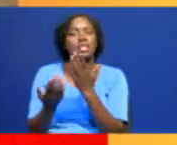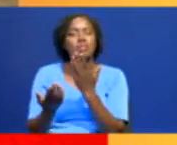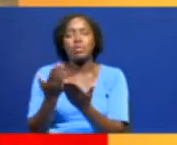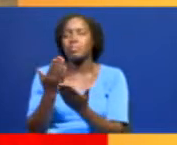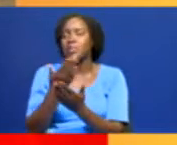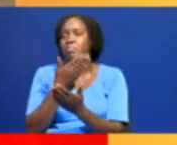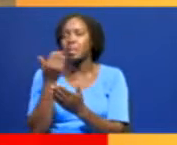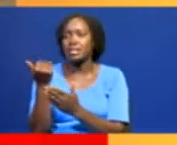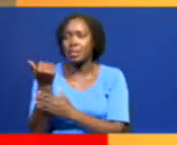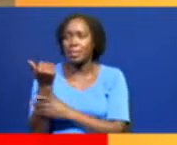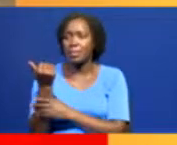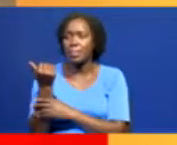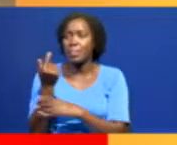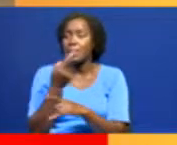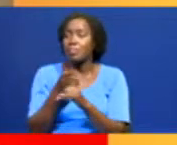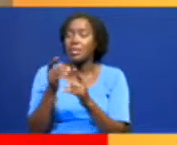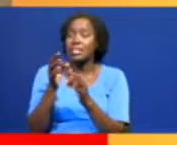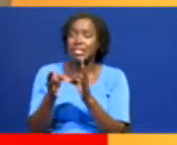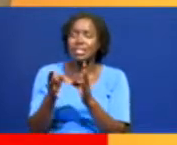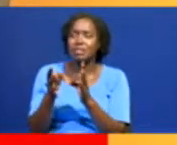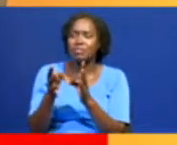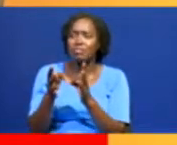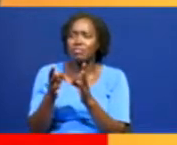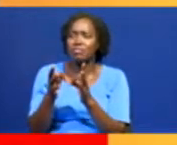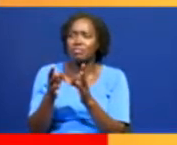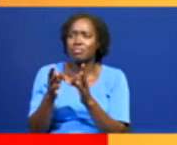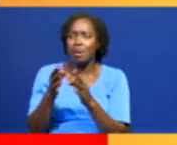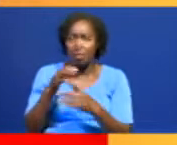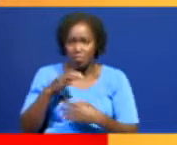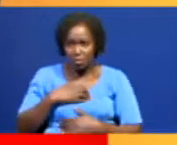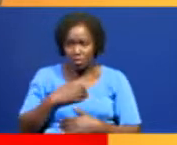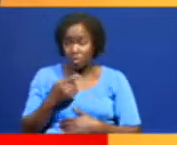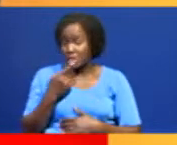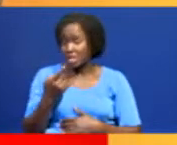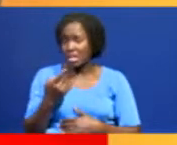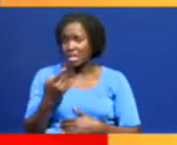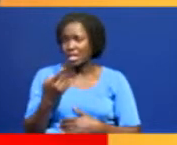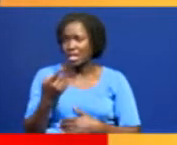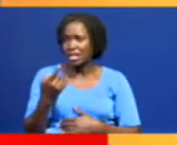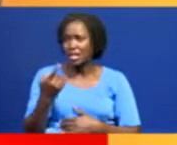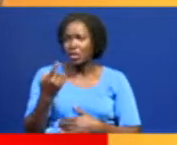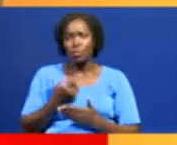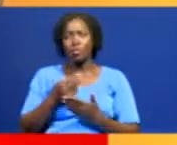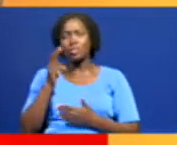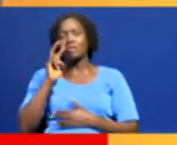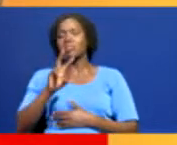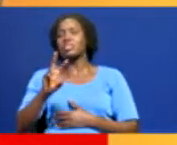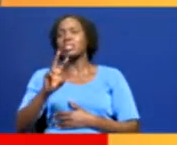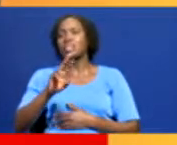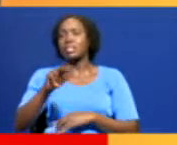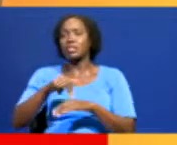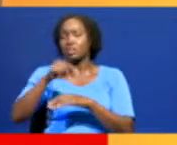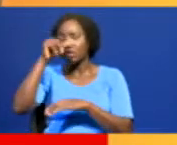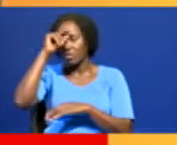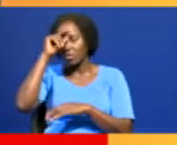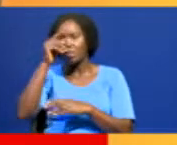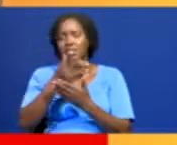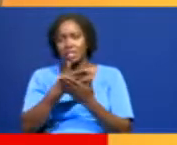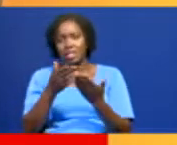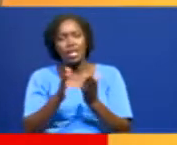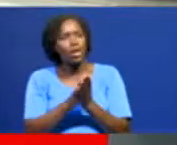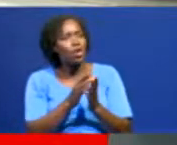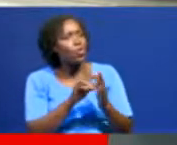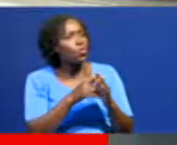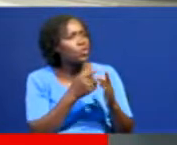vizuri zaidi. Lakini kama ungeweza kunipa ruhusa mimi pia niweza kusema mambo ambayo pengine nimeyaona serikali kuu imefanya. Tuanze na